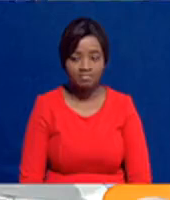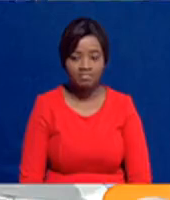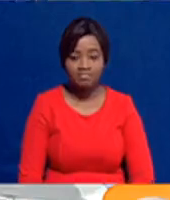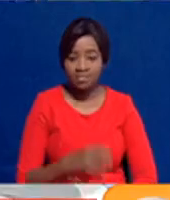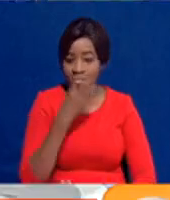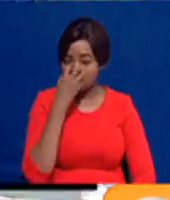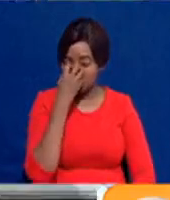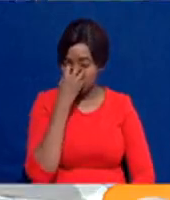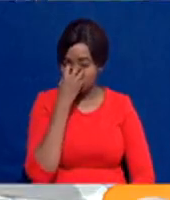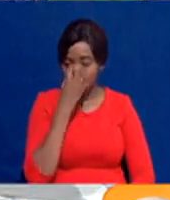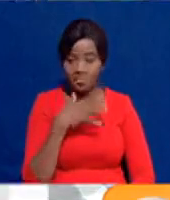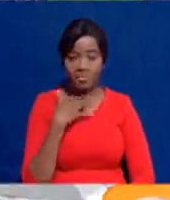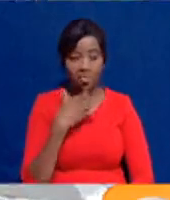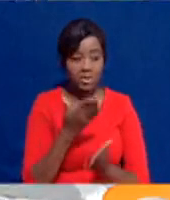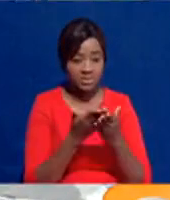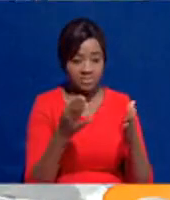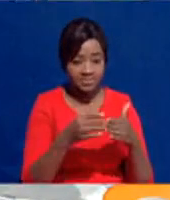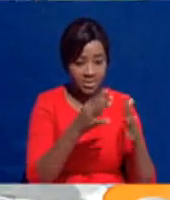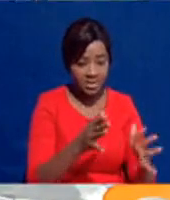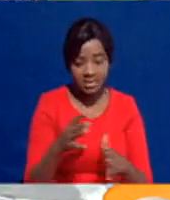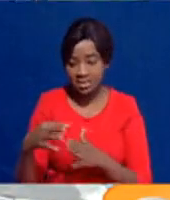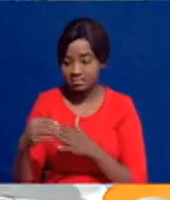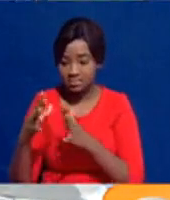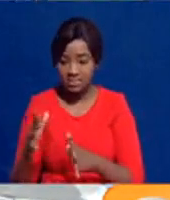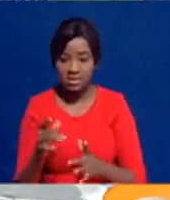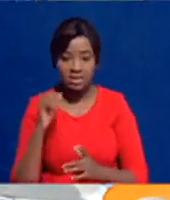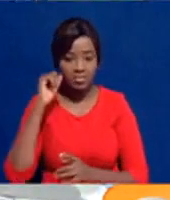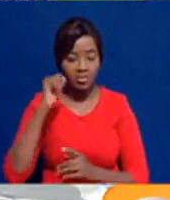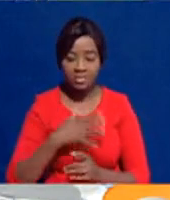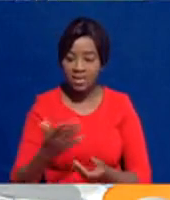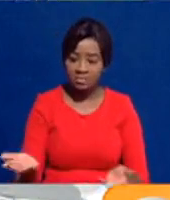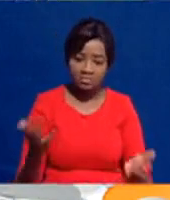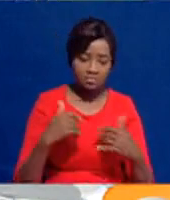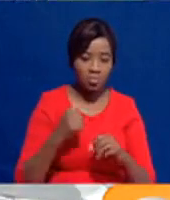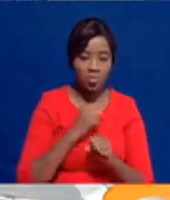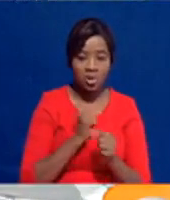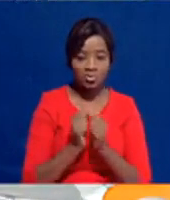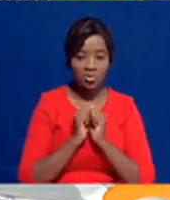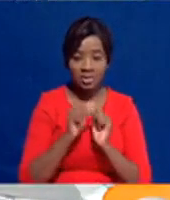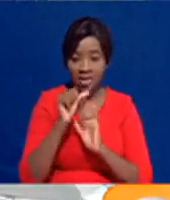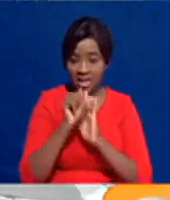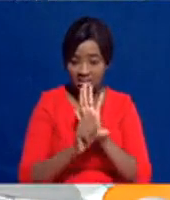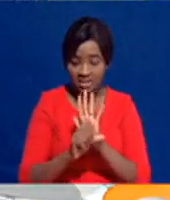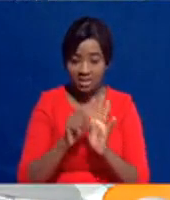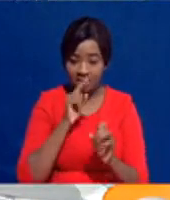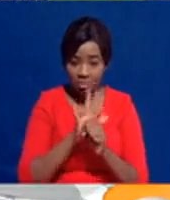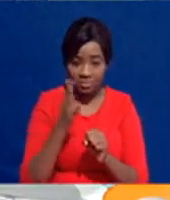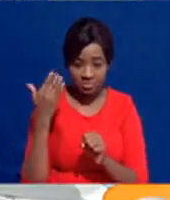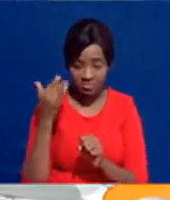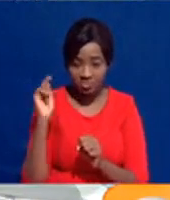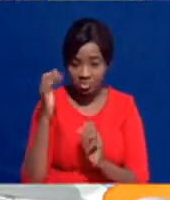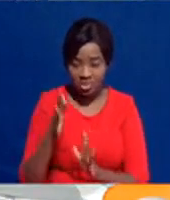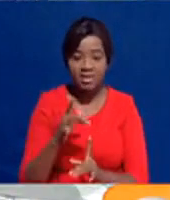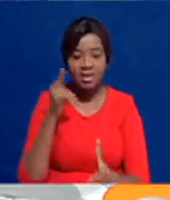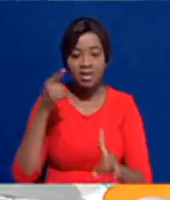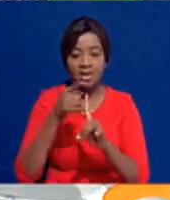Rais William Ruto amewataka viongozi wa pande zote za kisiasa kushirikiana naye ili kuafikia ajenda yake aliyowaahidi Wakenya. Rais